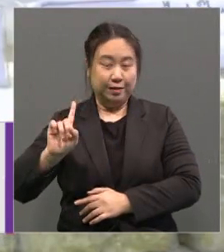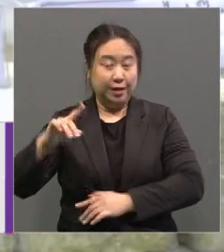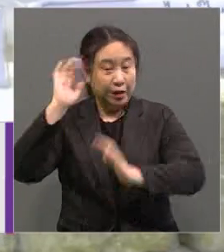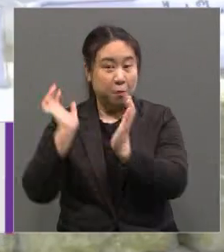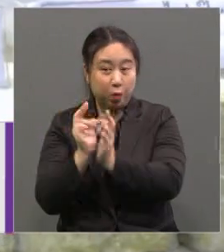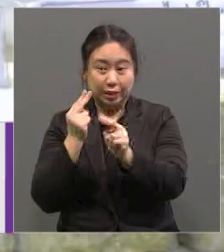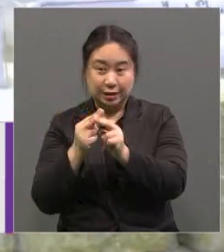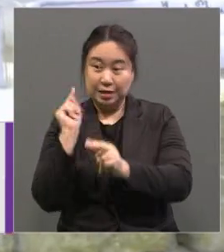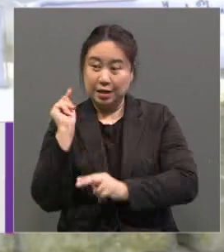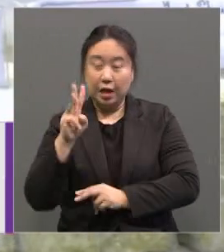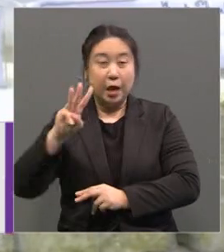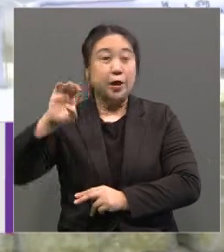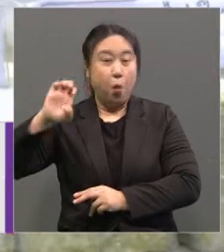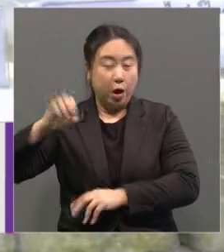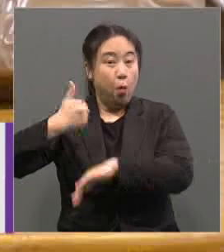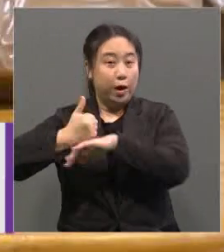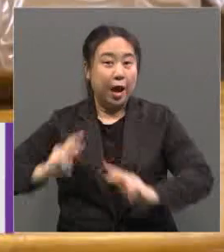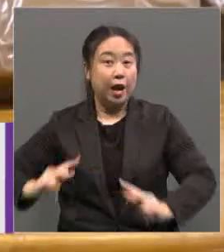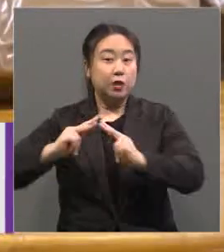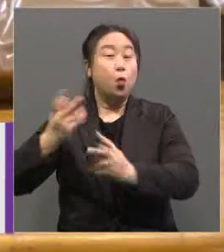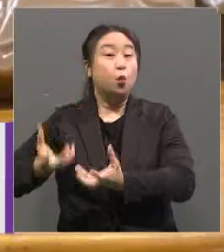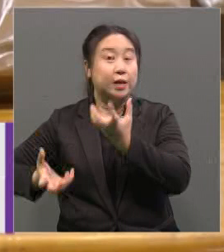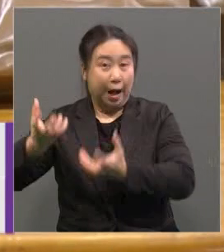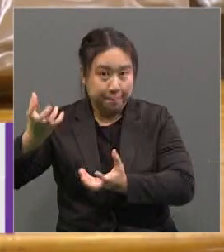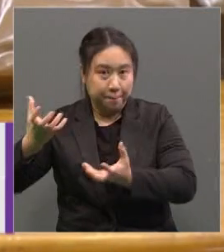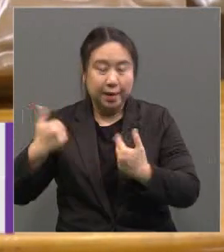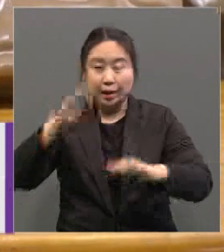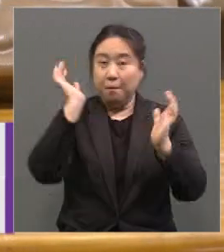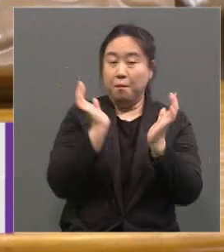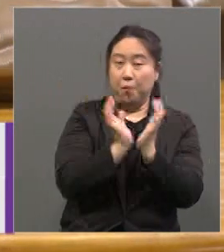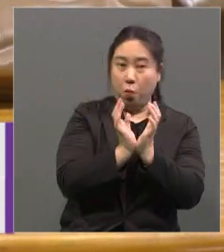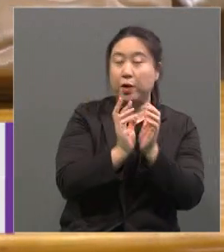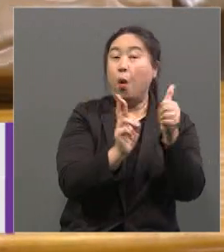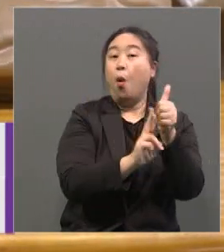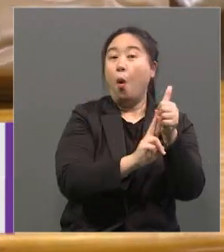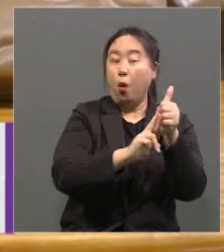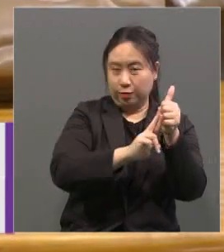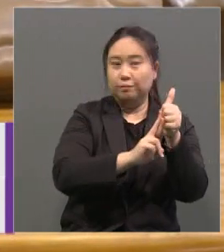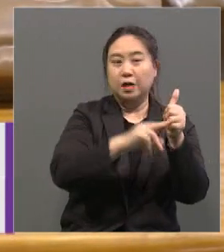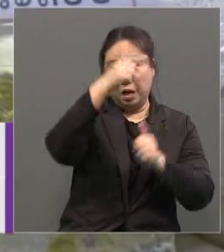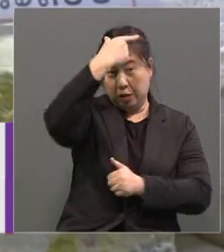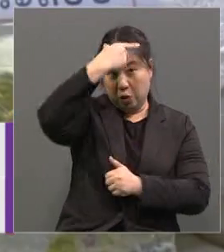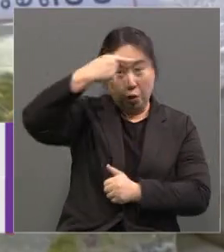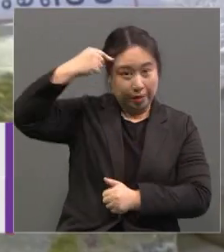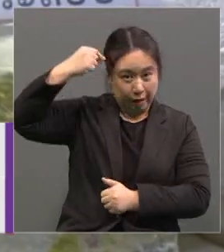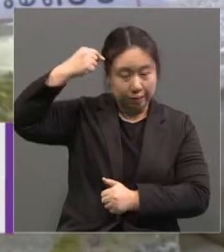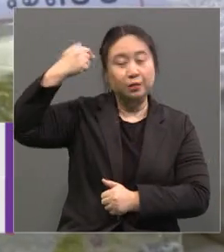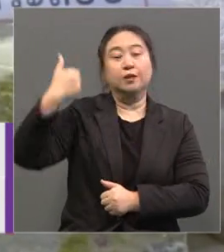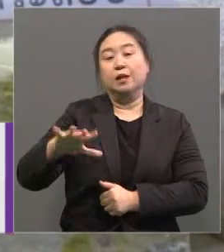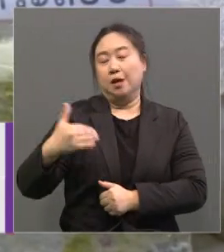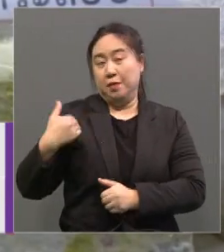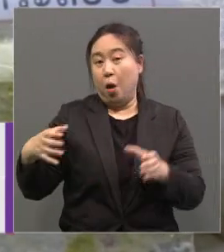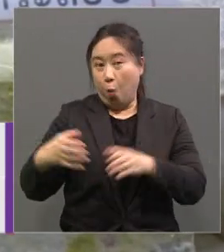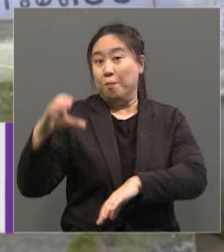อดส่องรัฐมนตรีว่าการกระทรวงยุติธรรมพร้อมด้วยพลตำรวจเอกต่อศักดิ์สุขวิมลรองผู้บัญชาการตำรวจแห่งชาติพร้อมด้วยชุดจับ